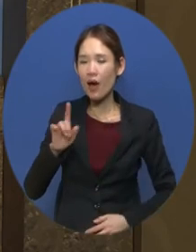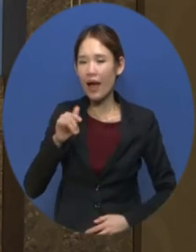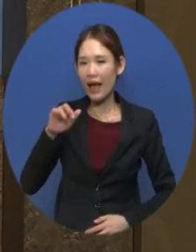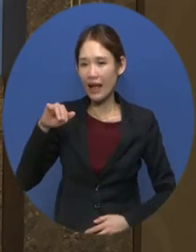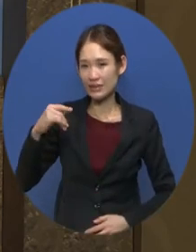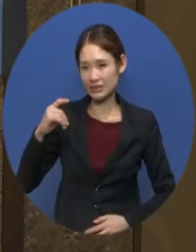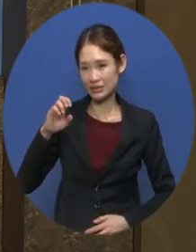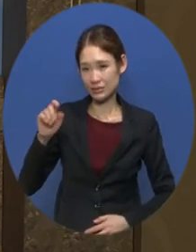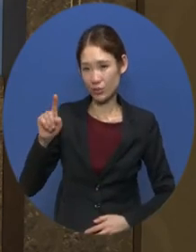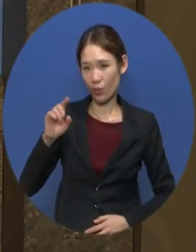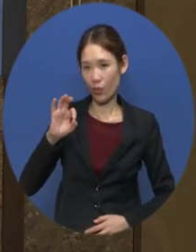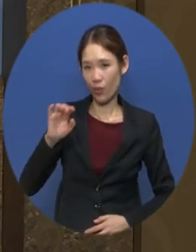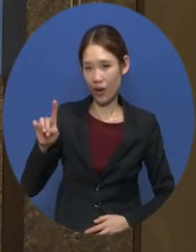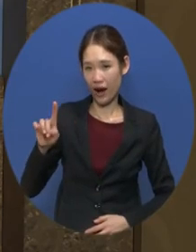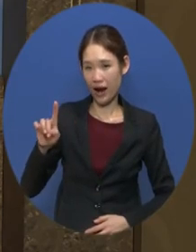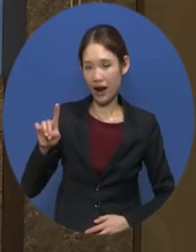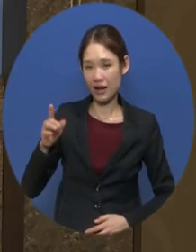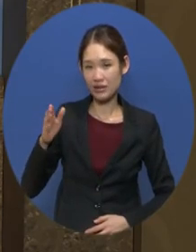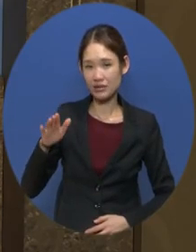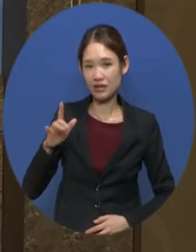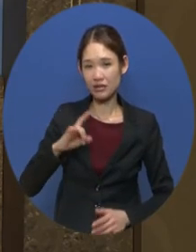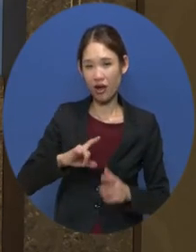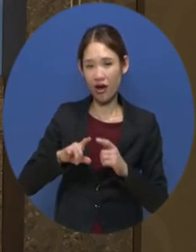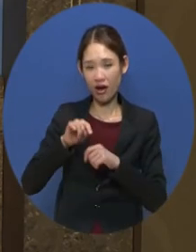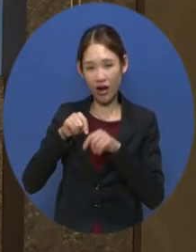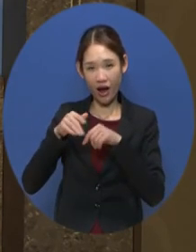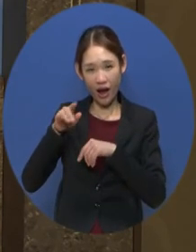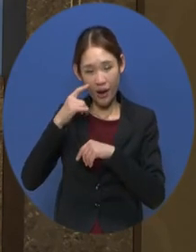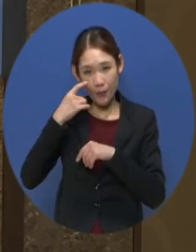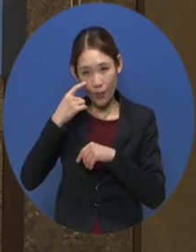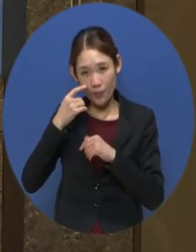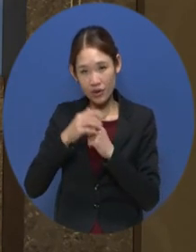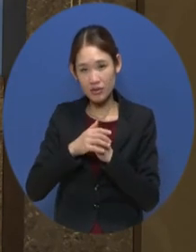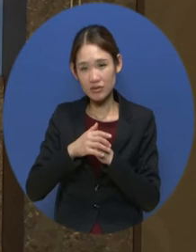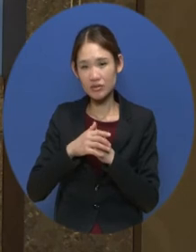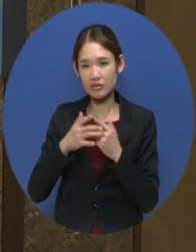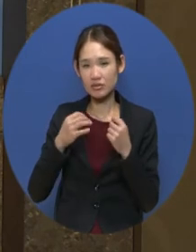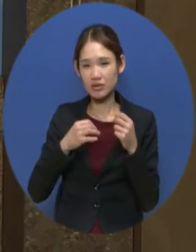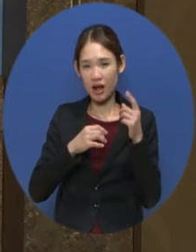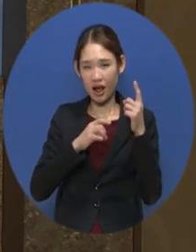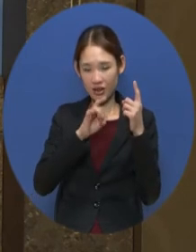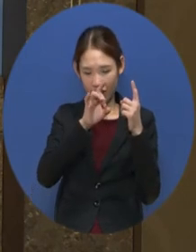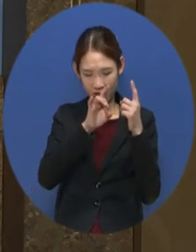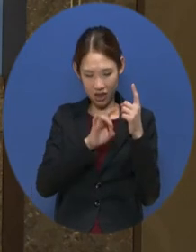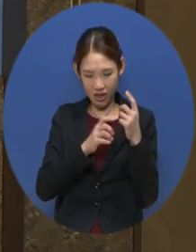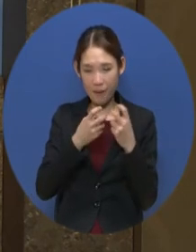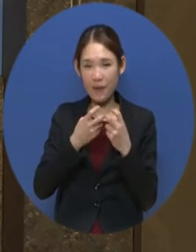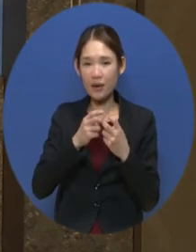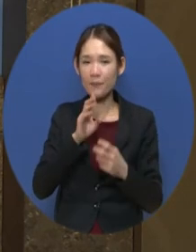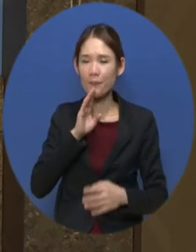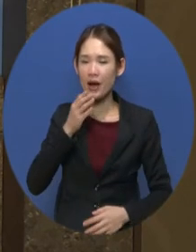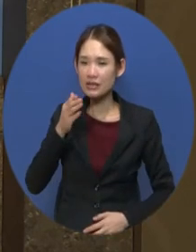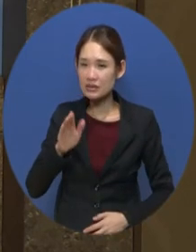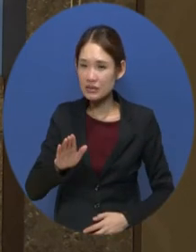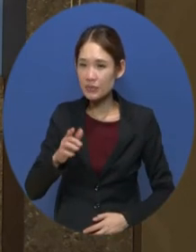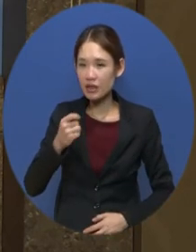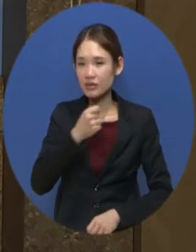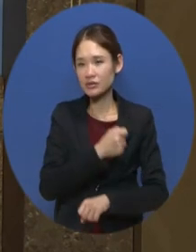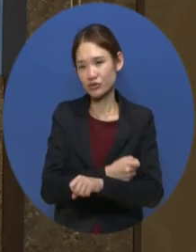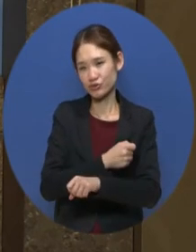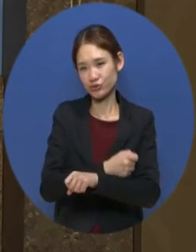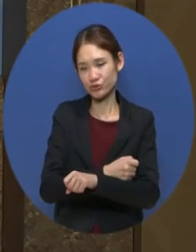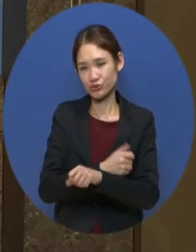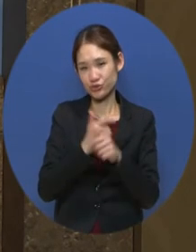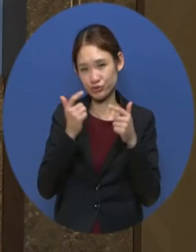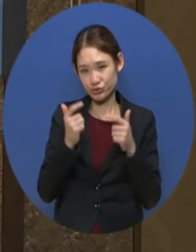생각에는. 근데 한 발짝 더 나아간다면, 물론 이렇게 일일이 붙이는 것도 방법이 되겠지만, 이런 수구로마저